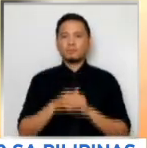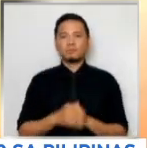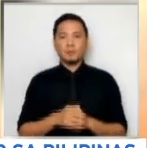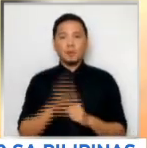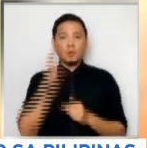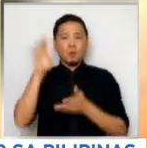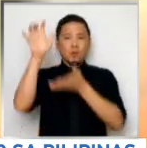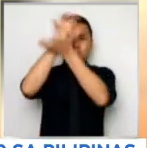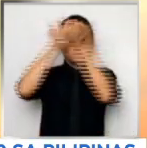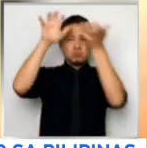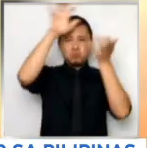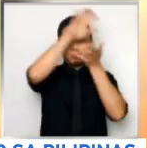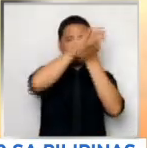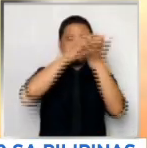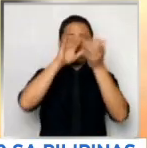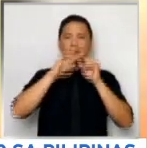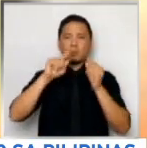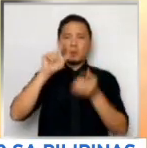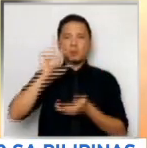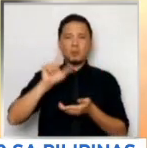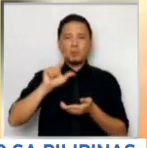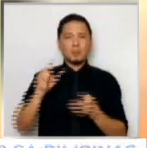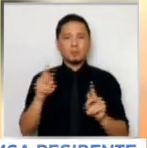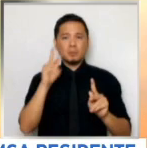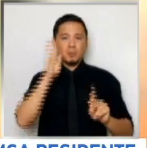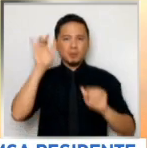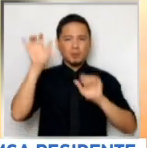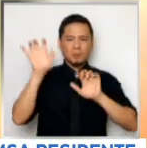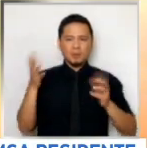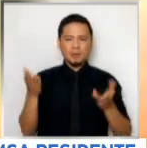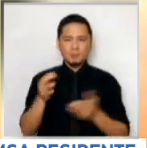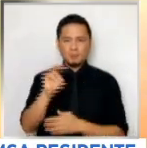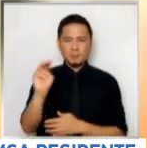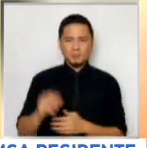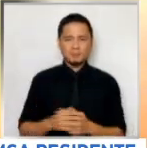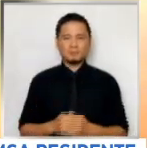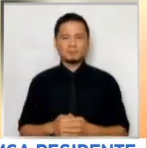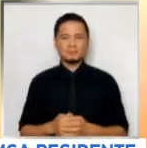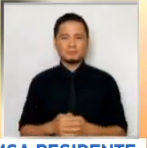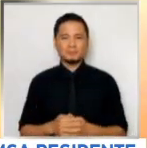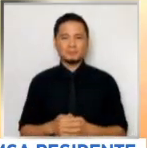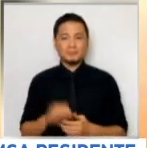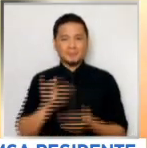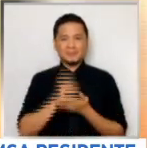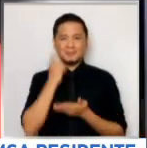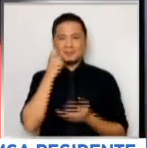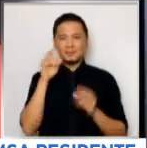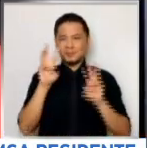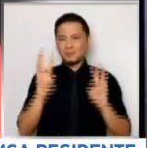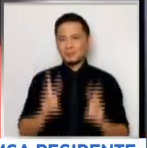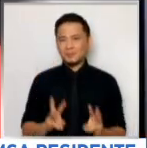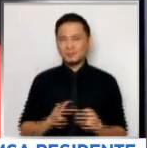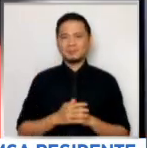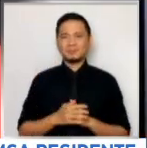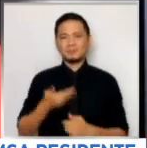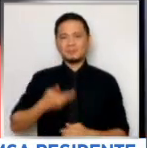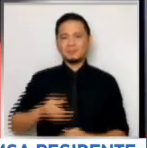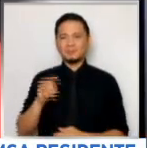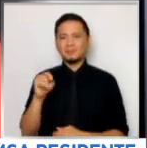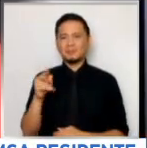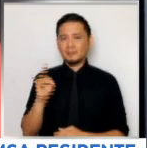ang chance ng ulan dito sa Metro Manila ngayong araw. Yan ang latest mula sa GMA Weather. Ako po si Nathaniel Cruz.